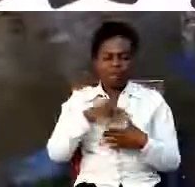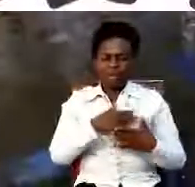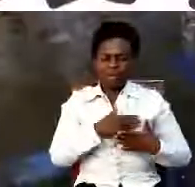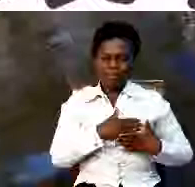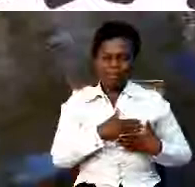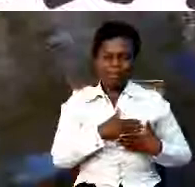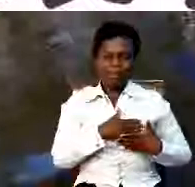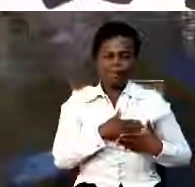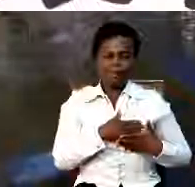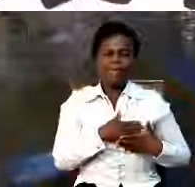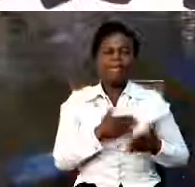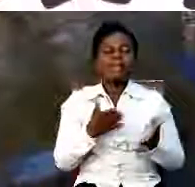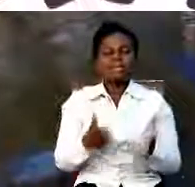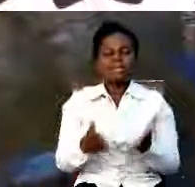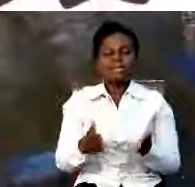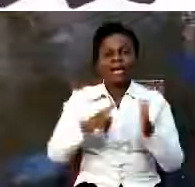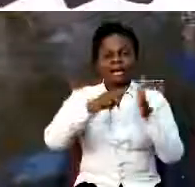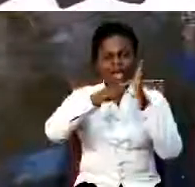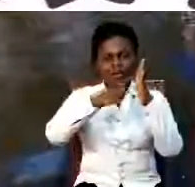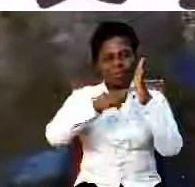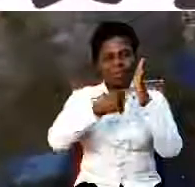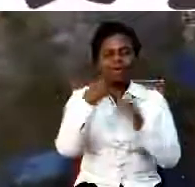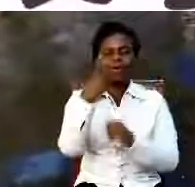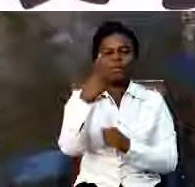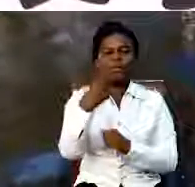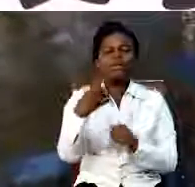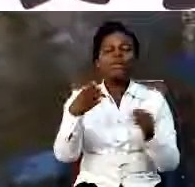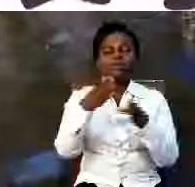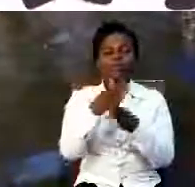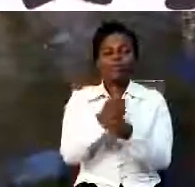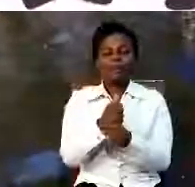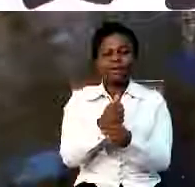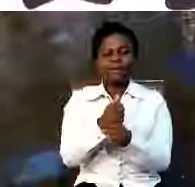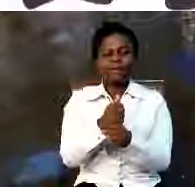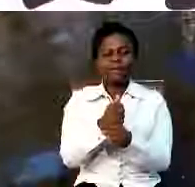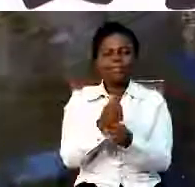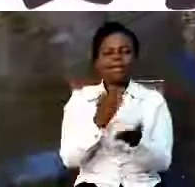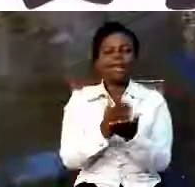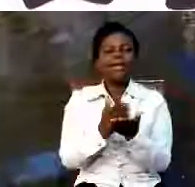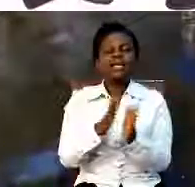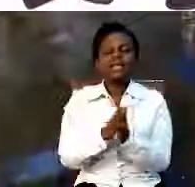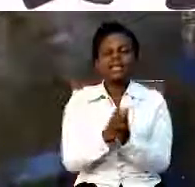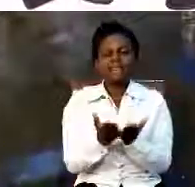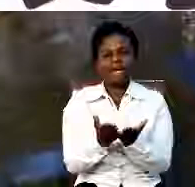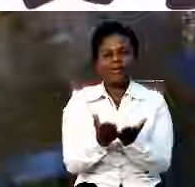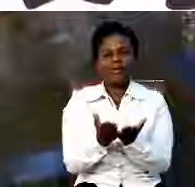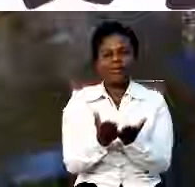anapendwa? Sasa kanuni ya kwanza tunaipata katika kitabu